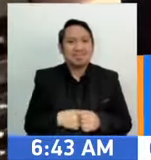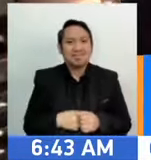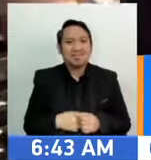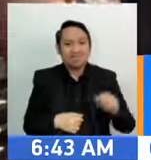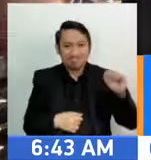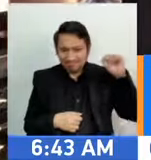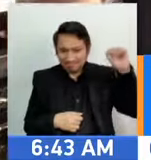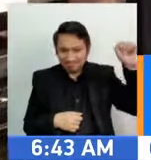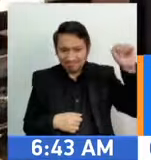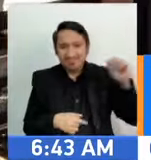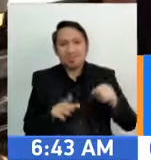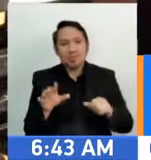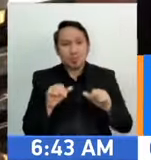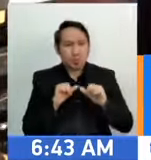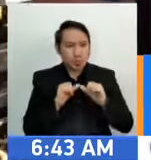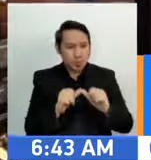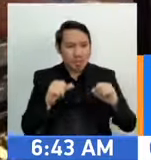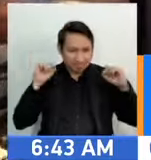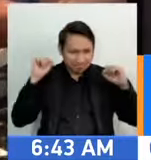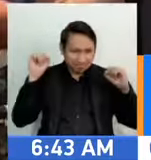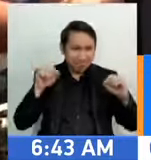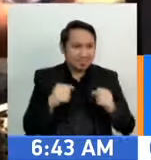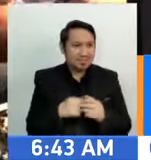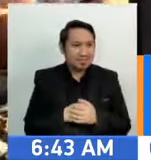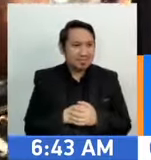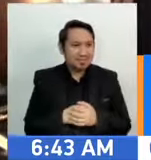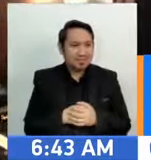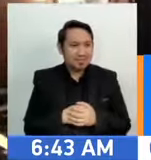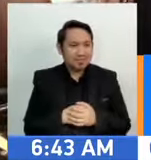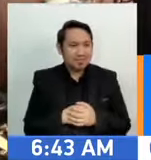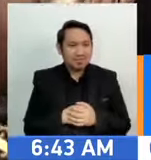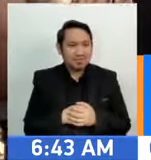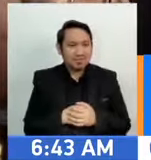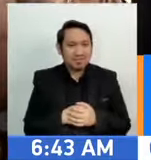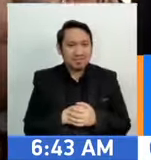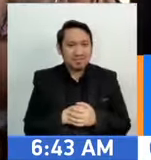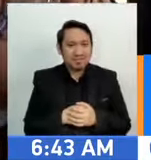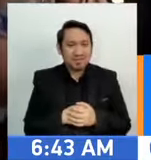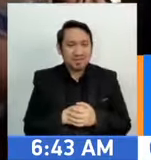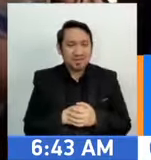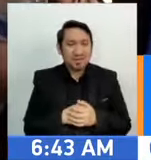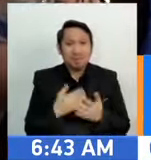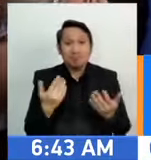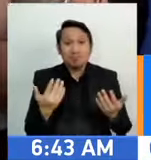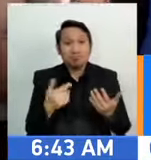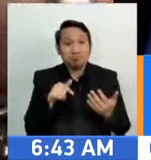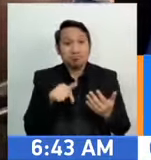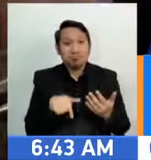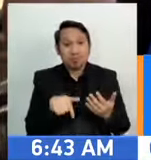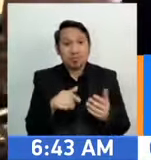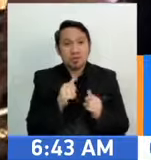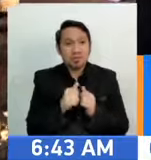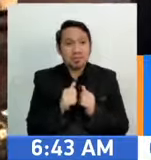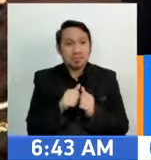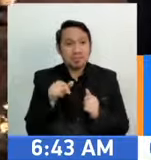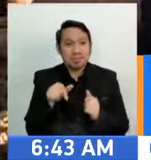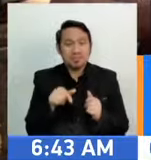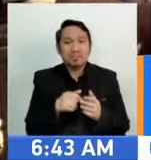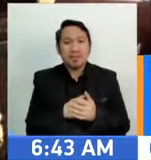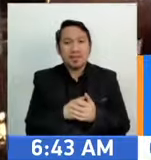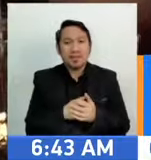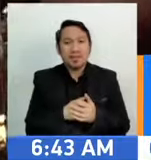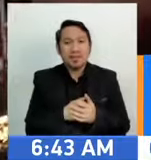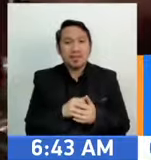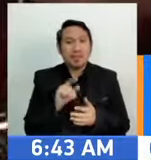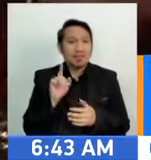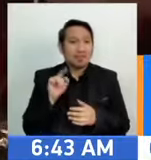ang laban. Laban! At tuloy-tuloy lang din ang ating food adventure dito sa Pasay City. Kasama ang nag-iisang Diwata ng Pares sa nag-iisang pambansang morning